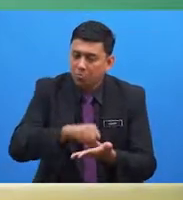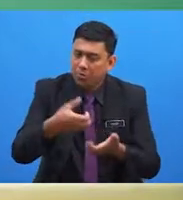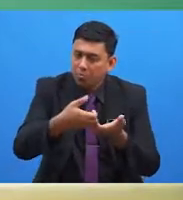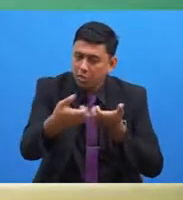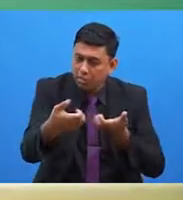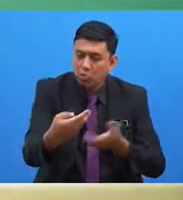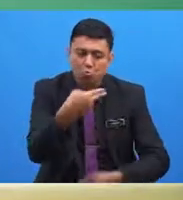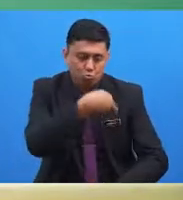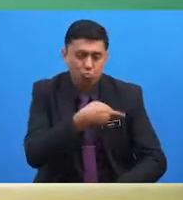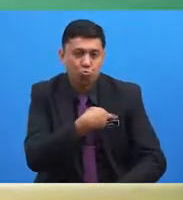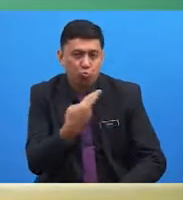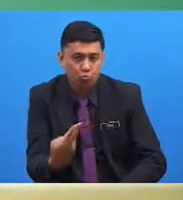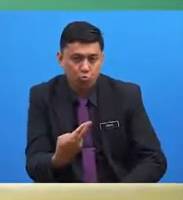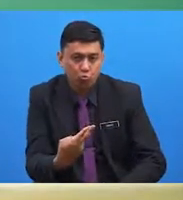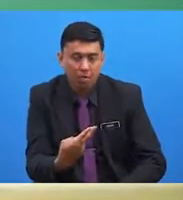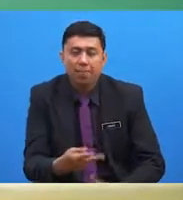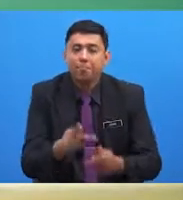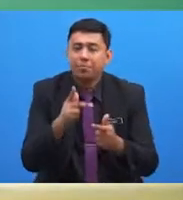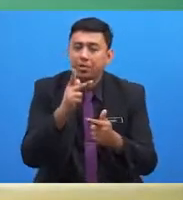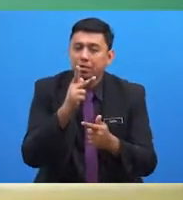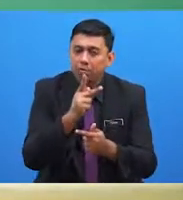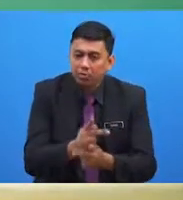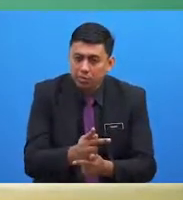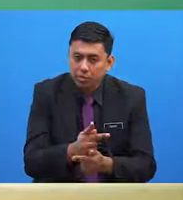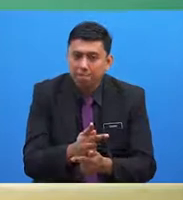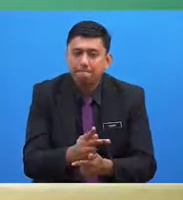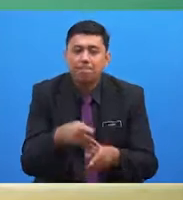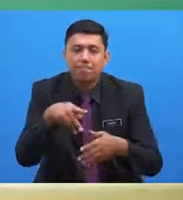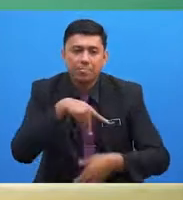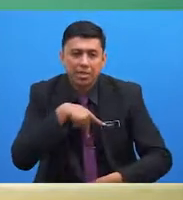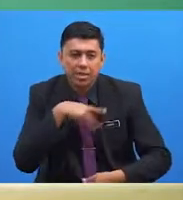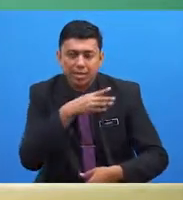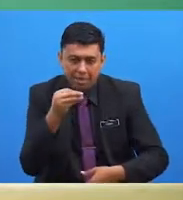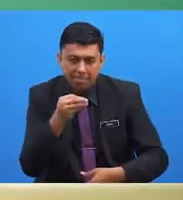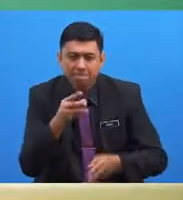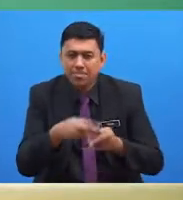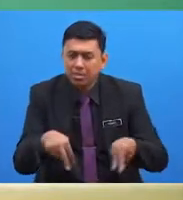untung rugi, equity pemilik dan penyata kewangan perkongsian.